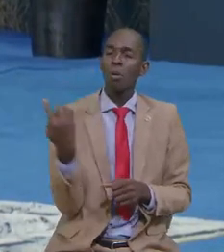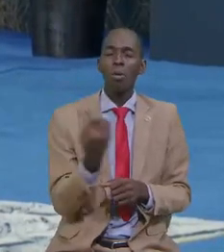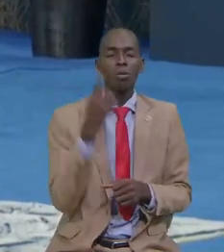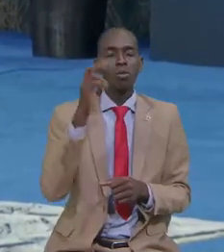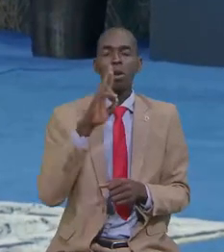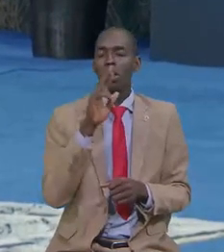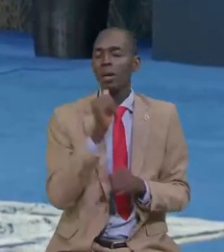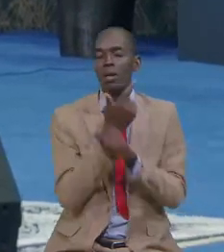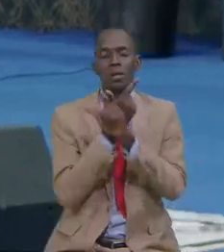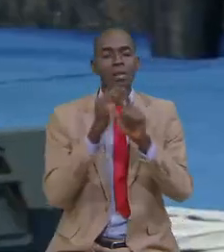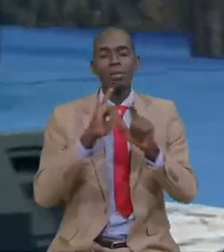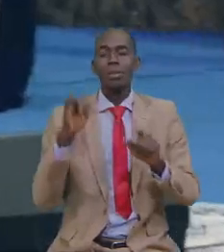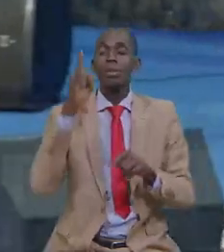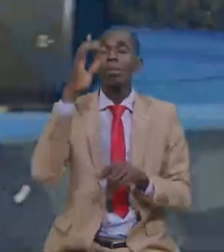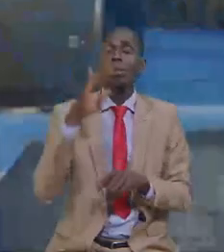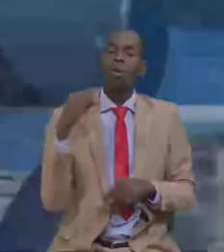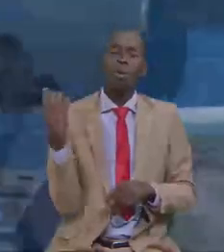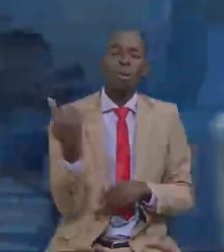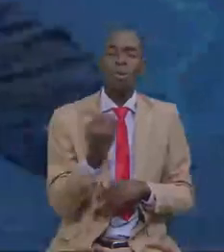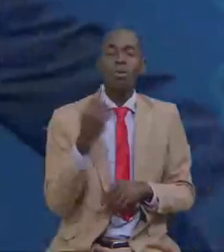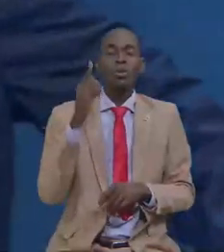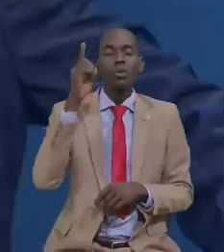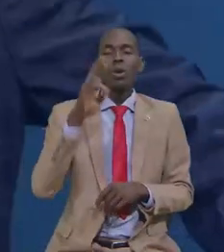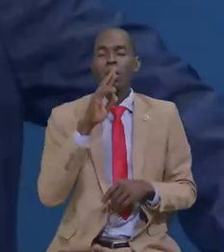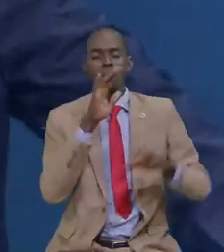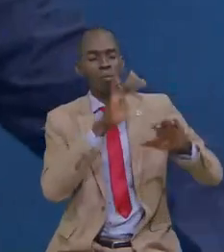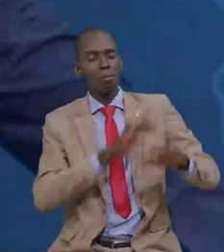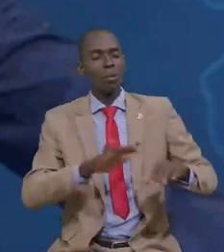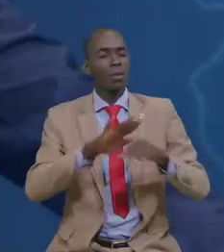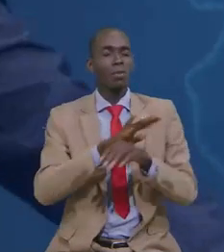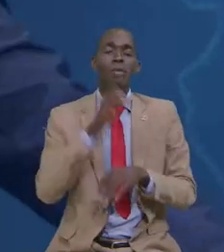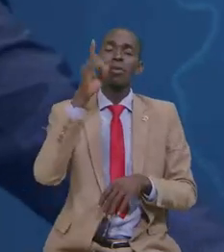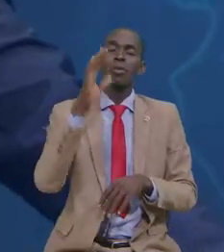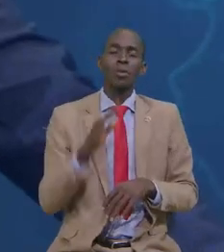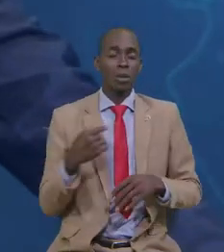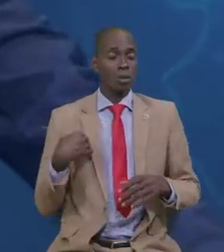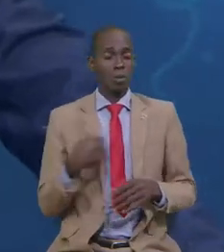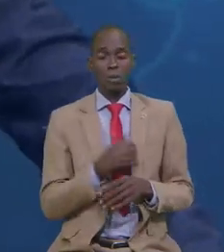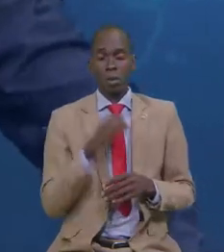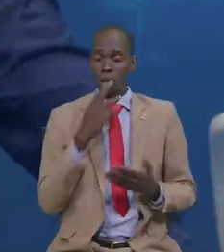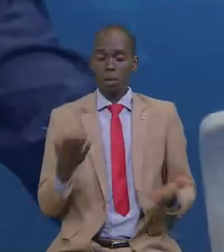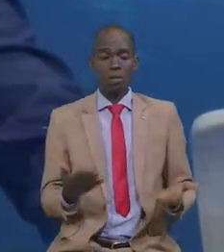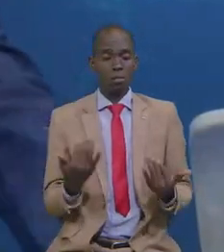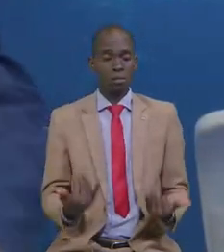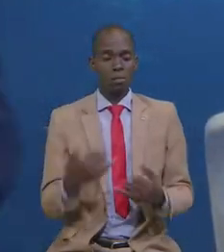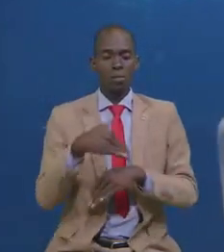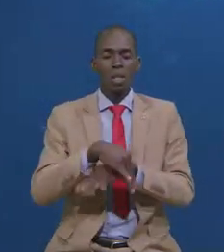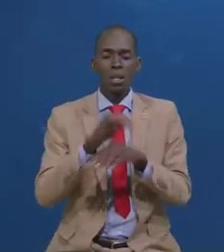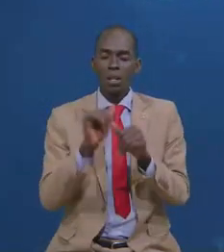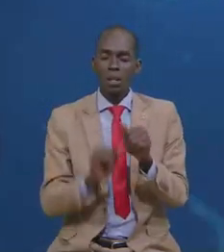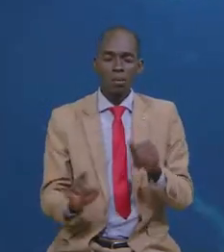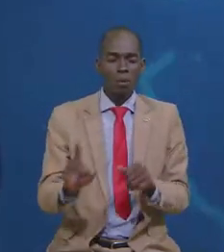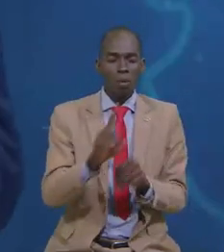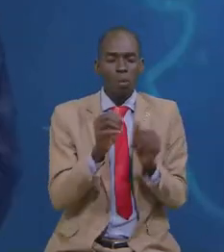aimable, le Dieu qui libère. Tu es toujours le Dieu de compassion, le Dieu miséricordieux.